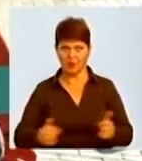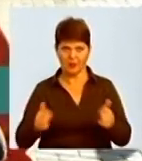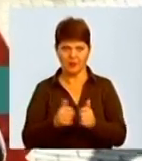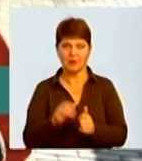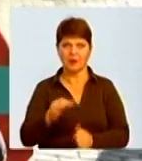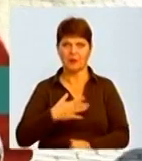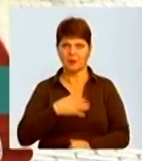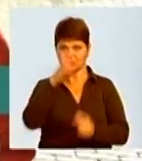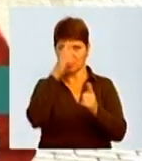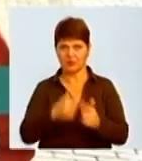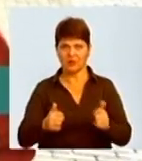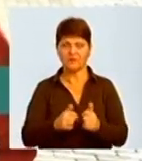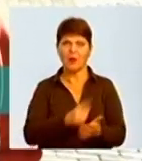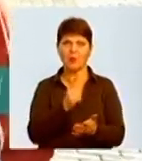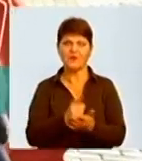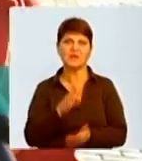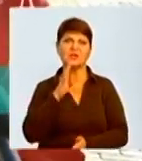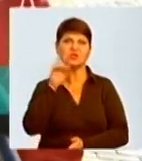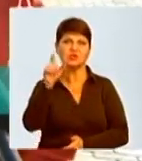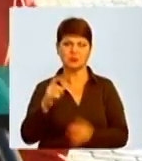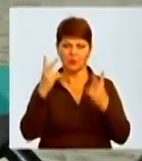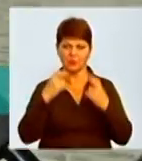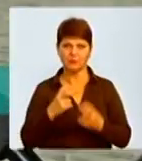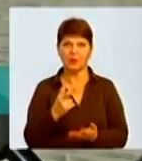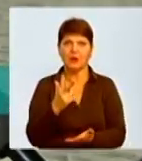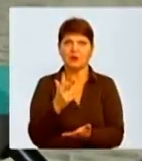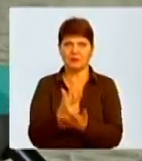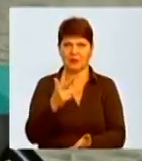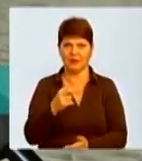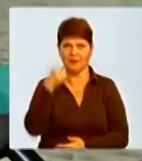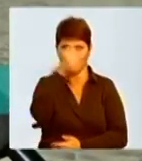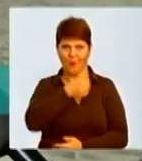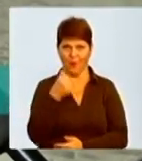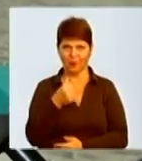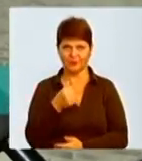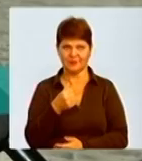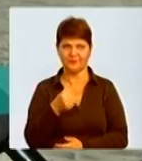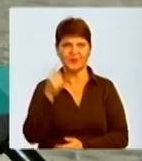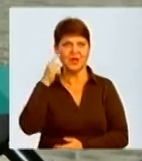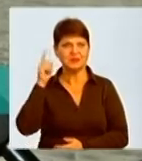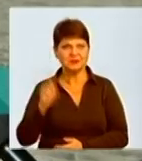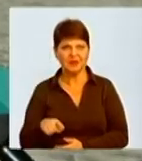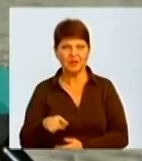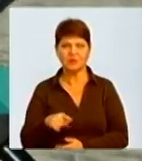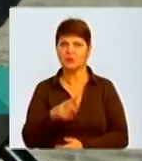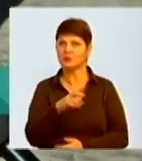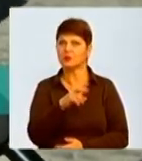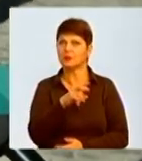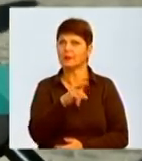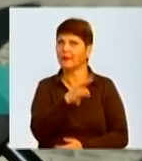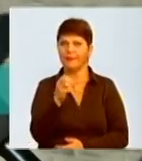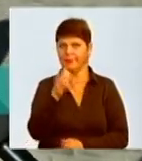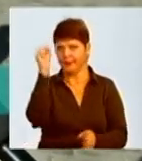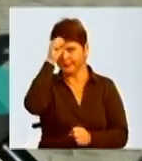нашій країні повинні жінки оглядатися як мінімум 3 рази в рік. Знаю не понаслишки, як то кажуть.